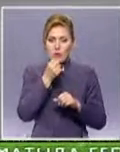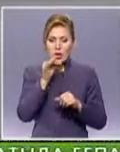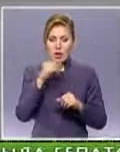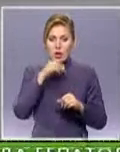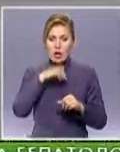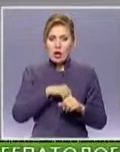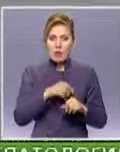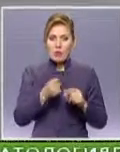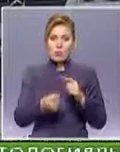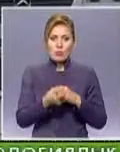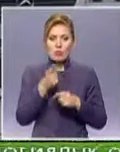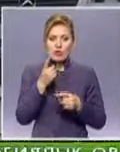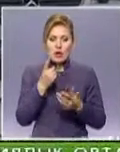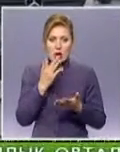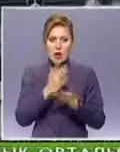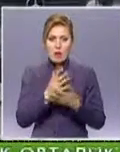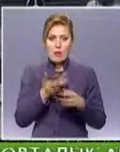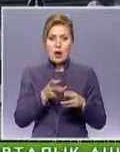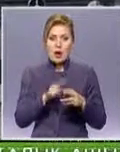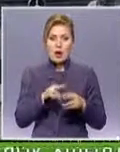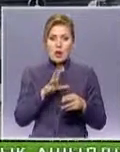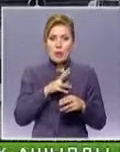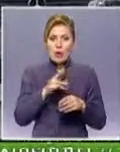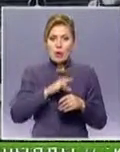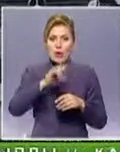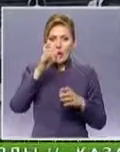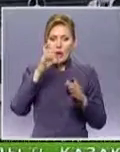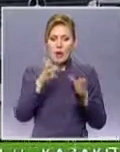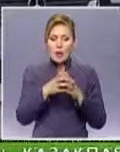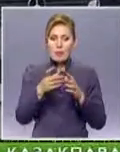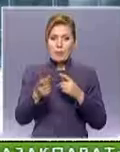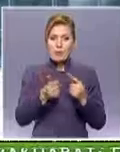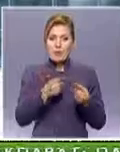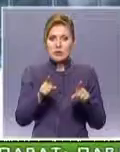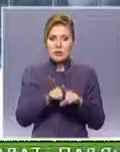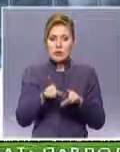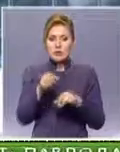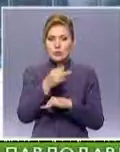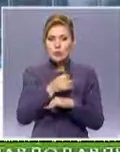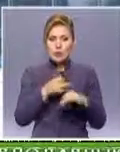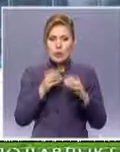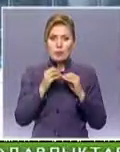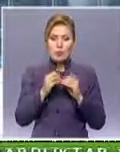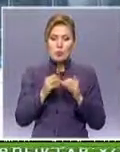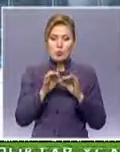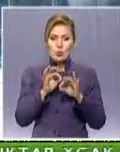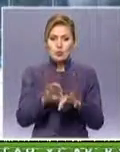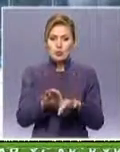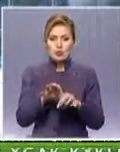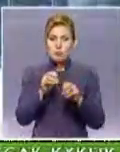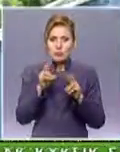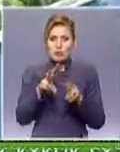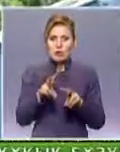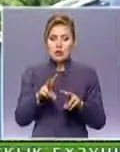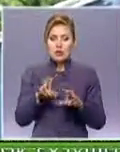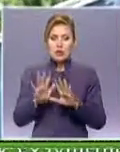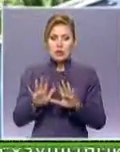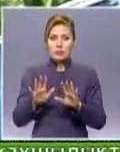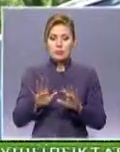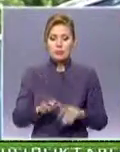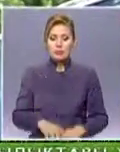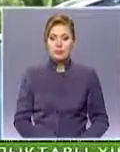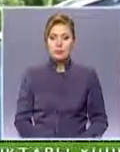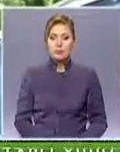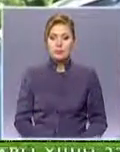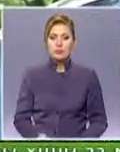іштерінде де кездесіп қалатын көрінеді. Сол үшін де әуе компанияларының басшыларымен мұндай дөңгелек үстел жиі өткізіледі дейді аға көмекші. Дөңгелек үстелдің